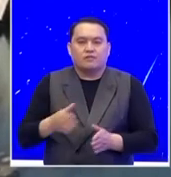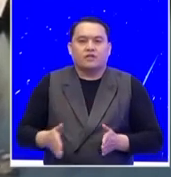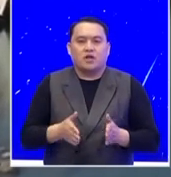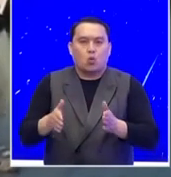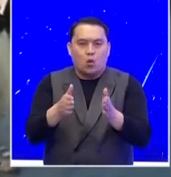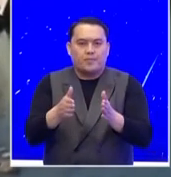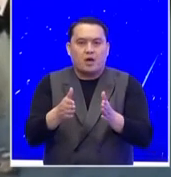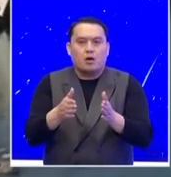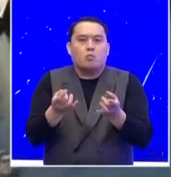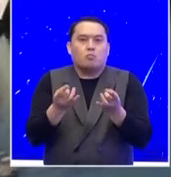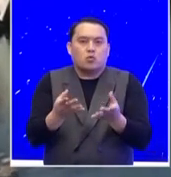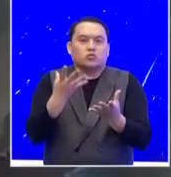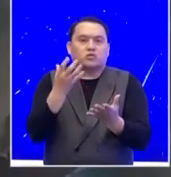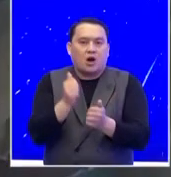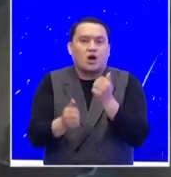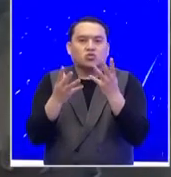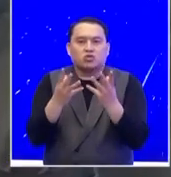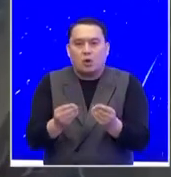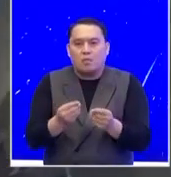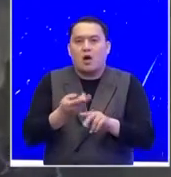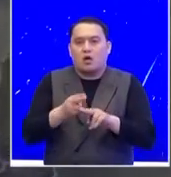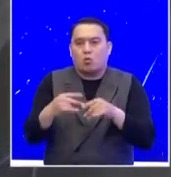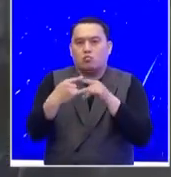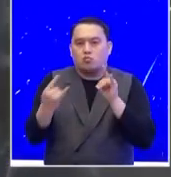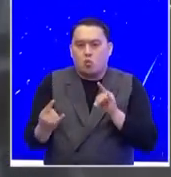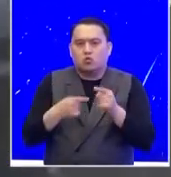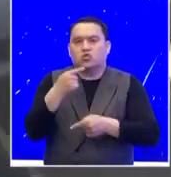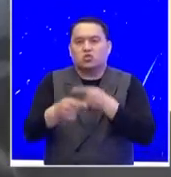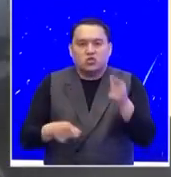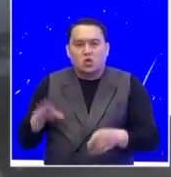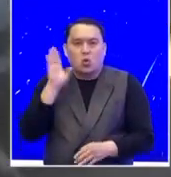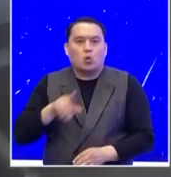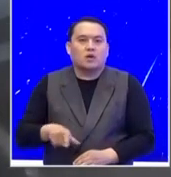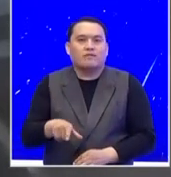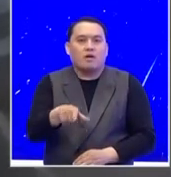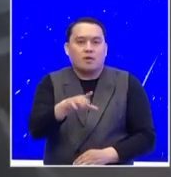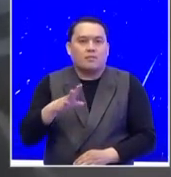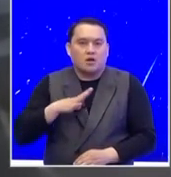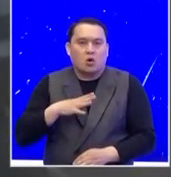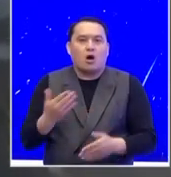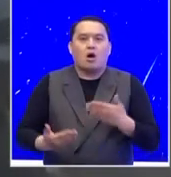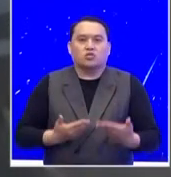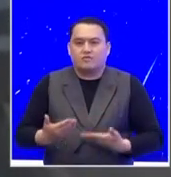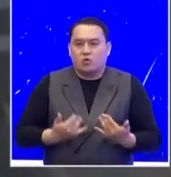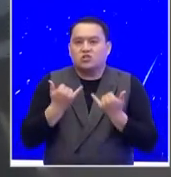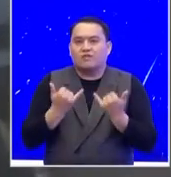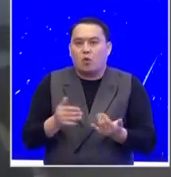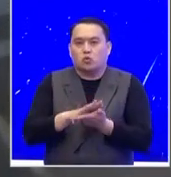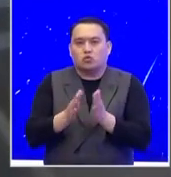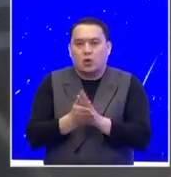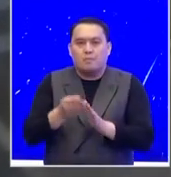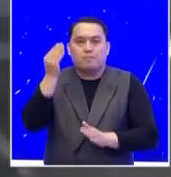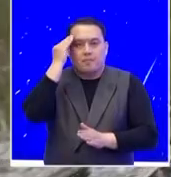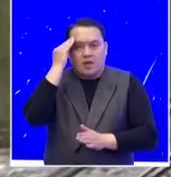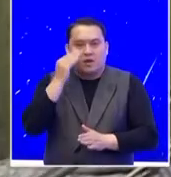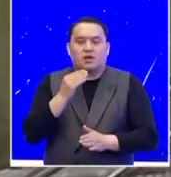значения. Обычно в будний день движение по этому мосту через реку Магра оживленное, но сейчас в условиях мер